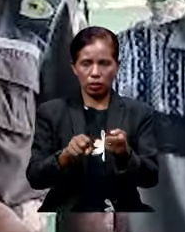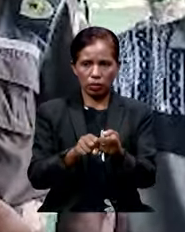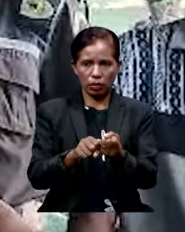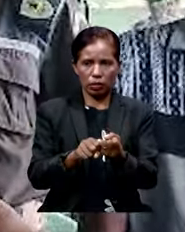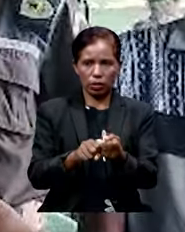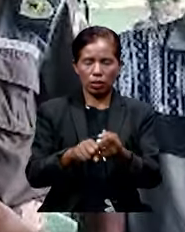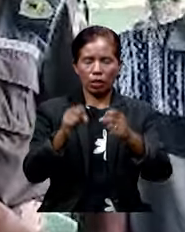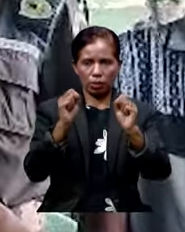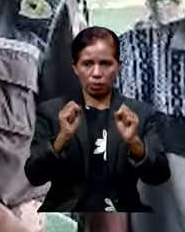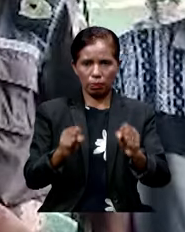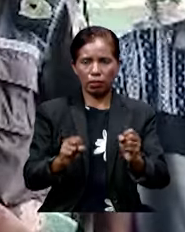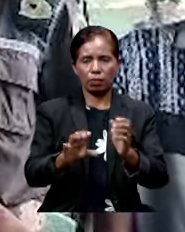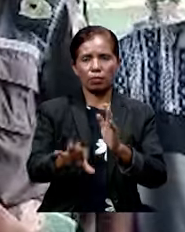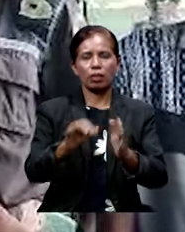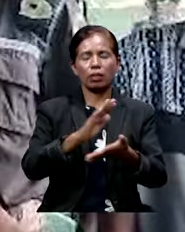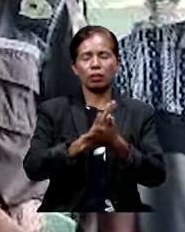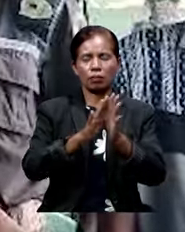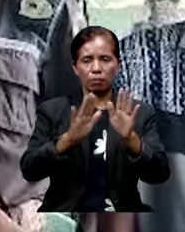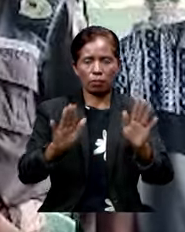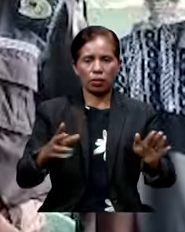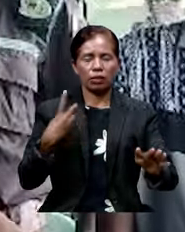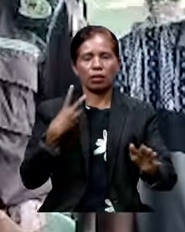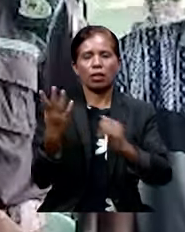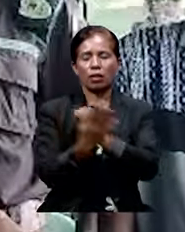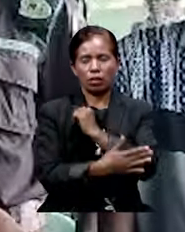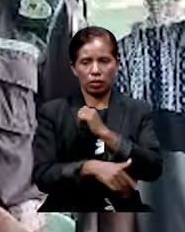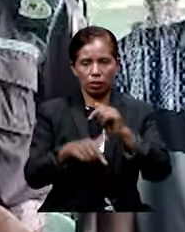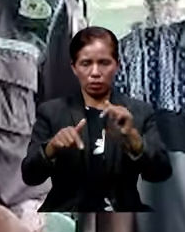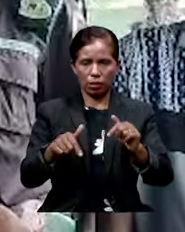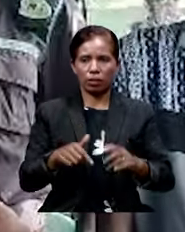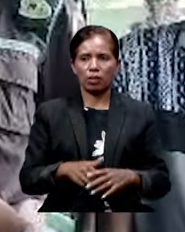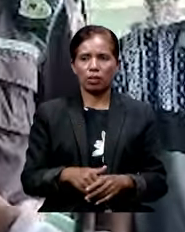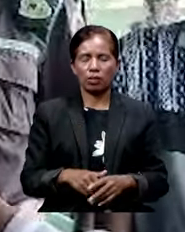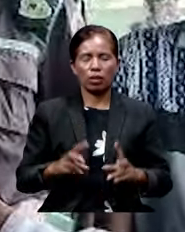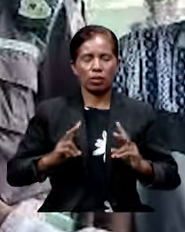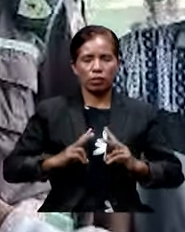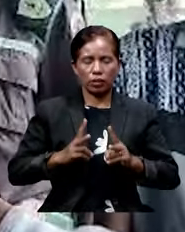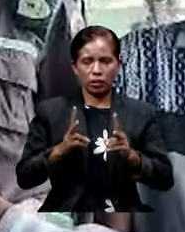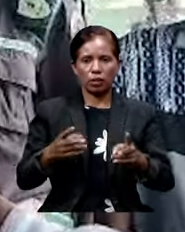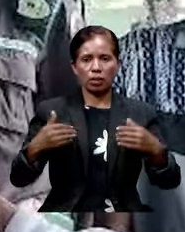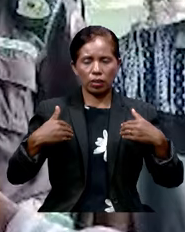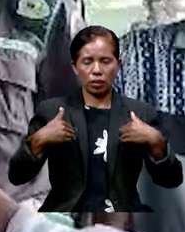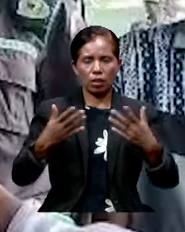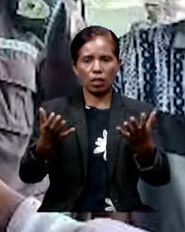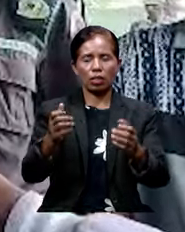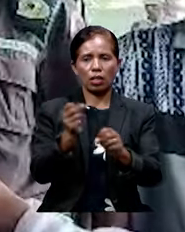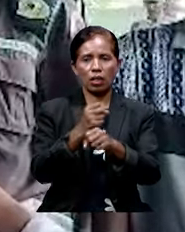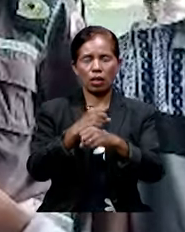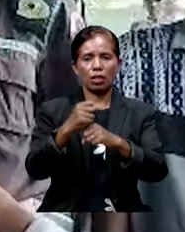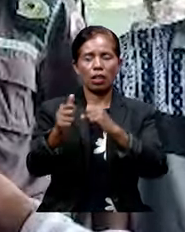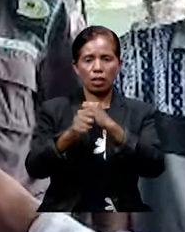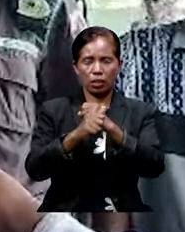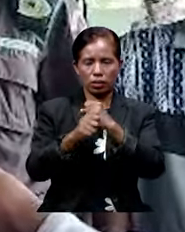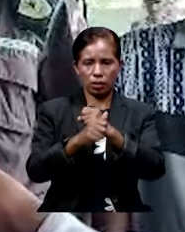nune beli hitam pas nadom iya itu nilai larang maka veterans iya inisiatifa halu asam karitativa itu